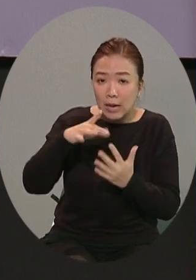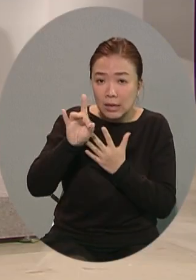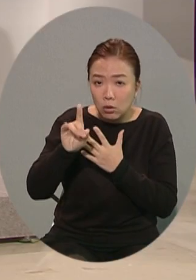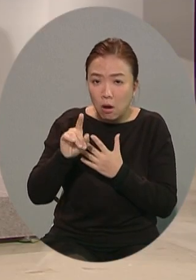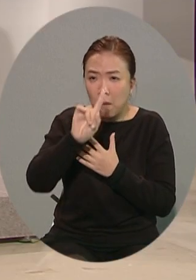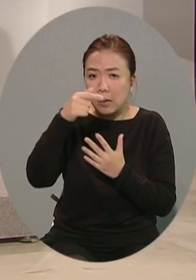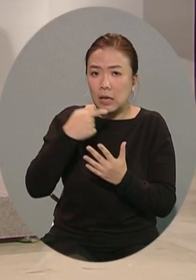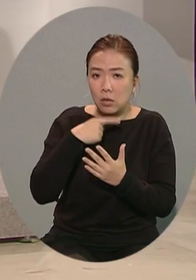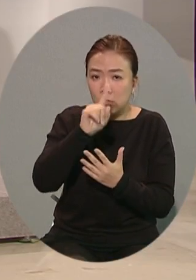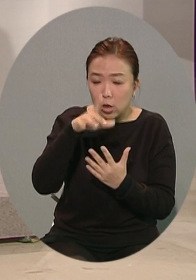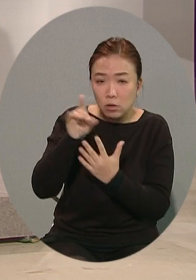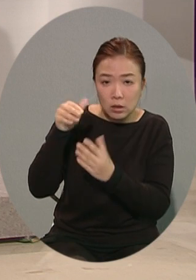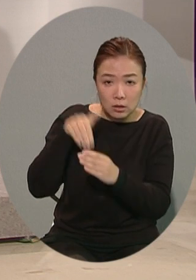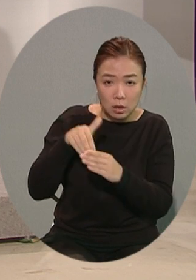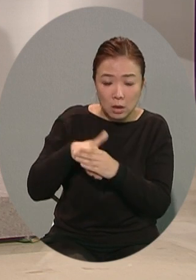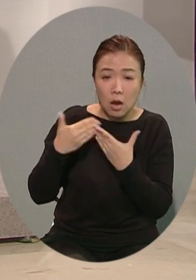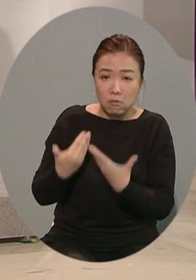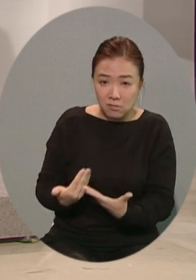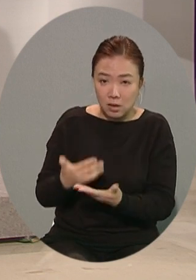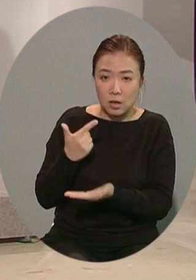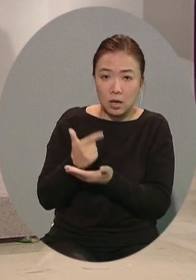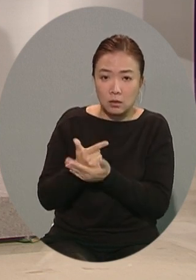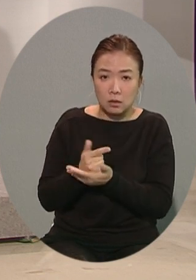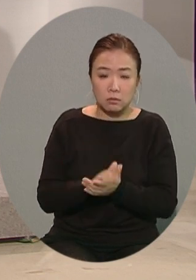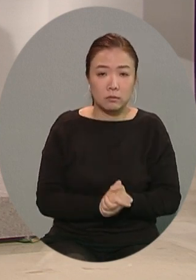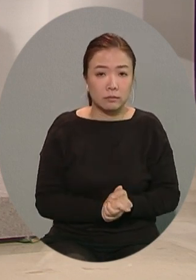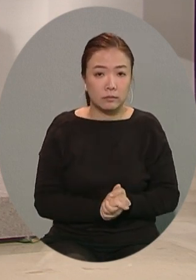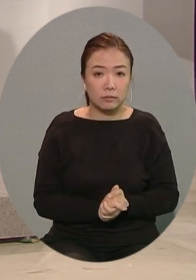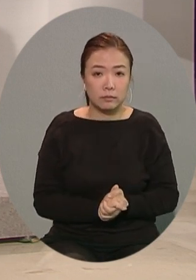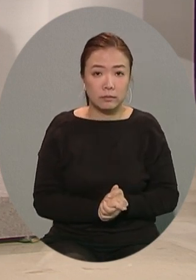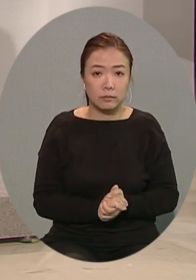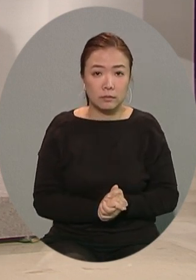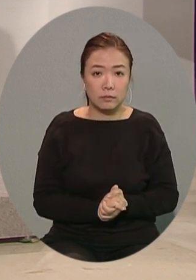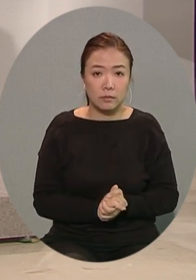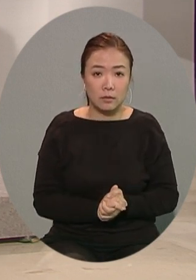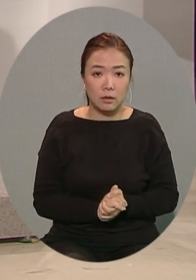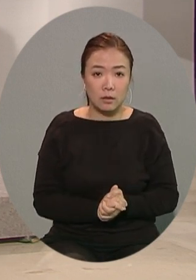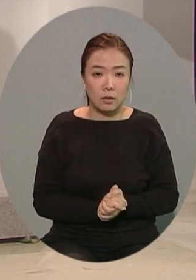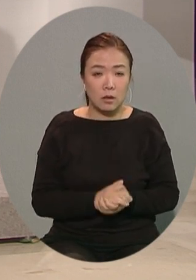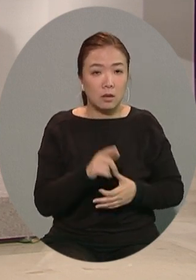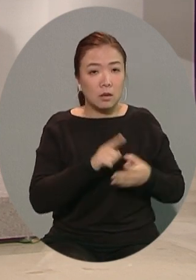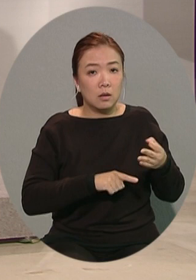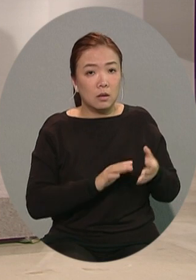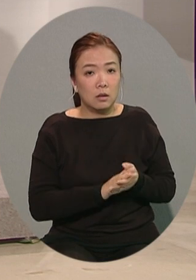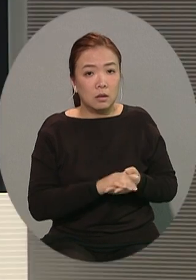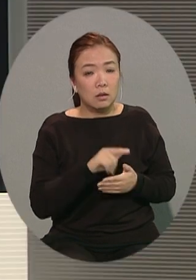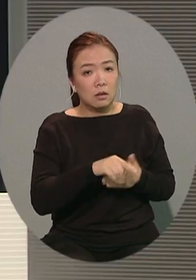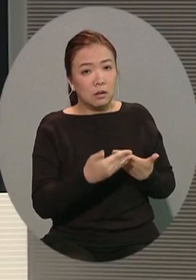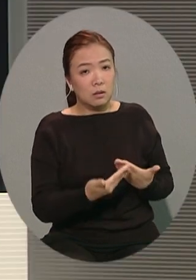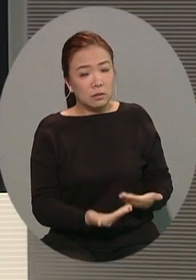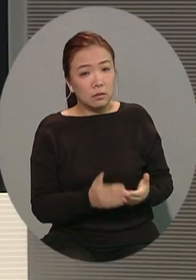要就係選邊區。呢個就係而家個世代價值。 居民咧，嘉誠嗱，你而家